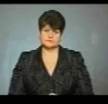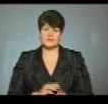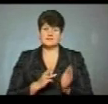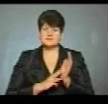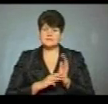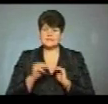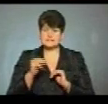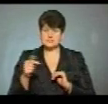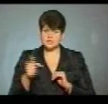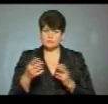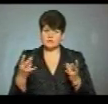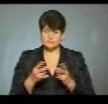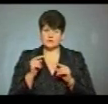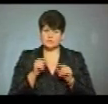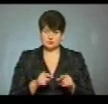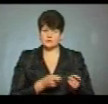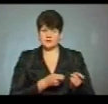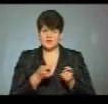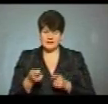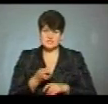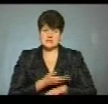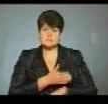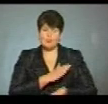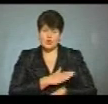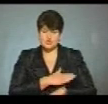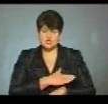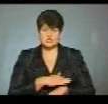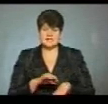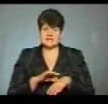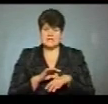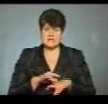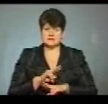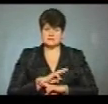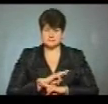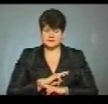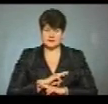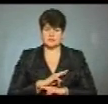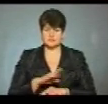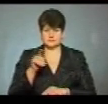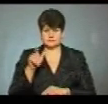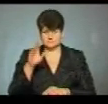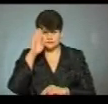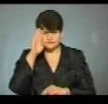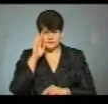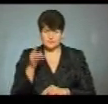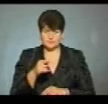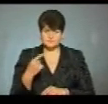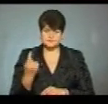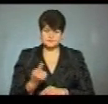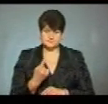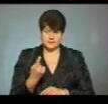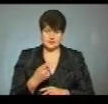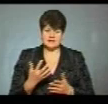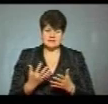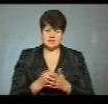80 тисяч гривень потрібно, щоб привезти з Польщі тіла загиблих жителів Тернопільщини. Їх знайшли в холодильній камері для зберігання фруктів та овочів